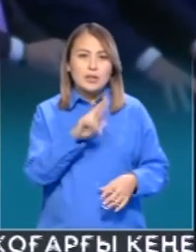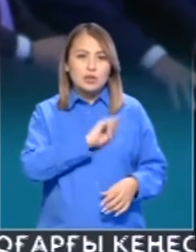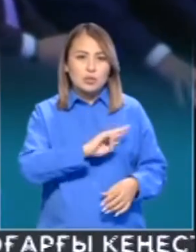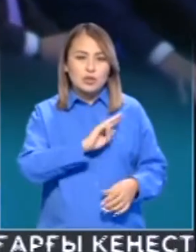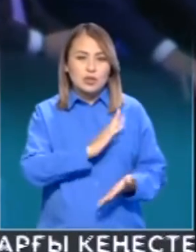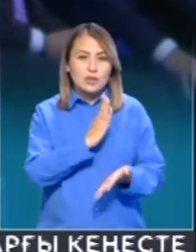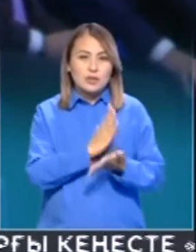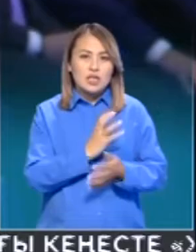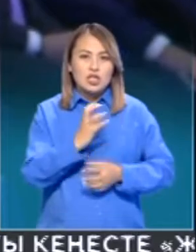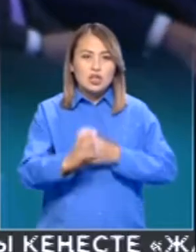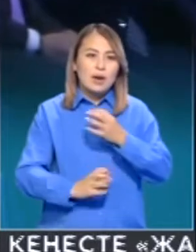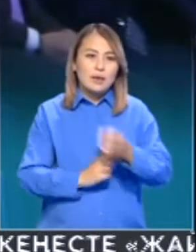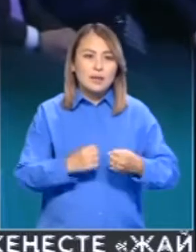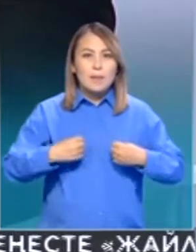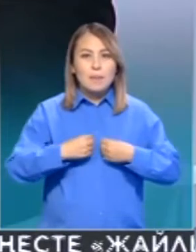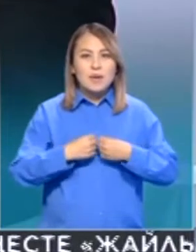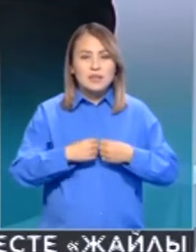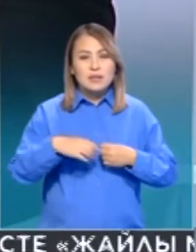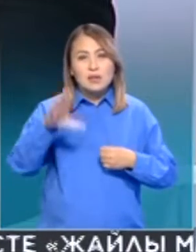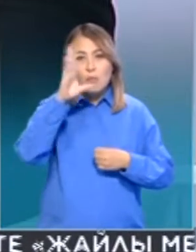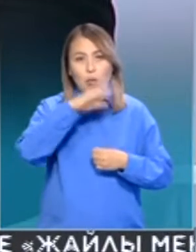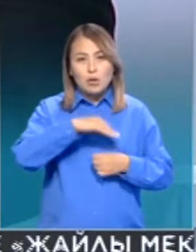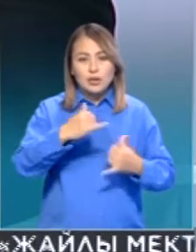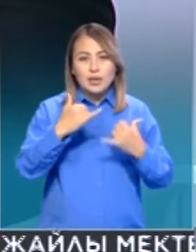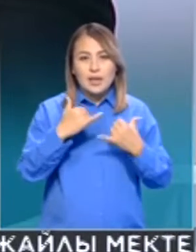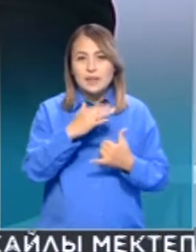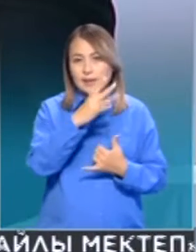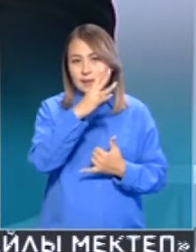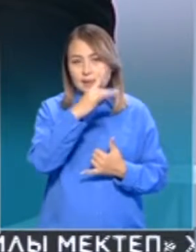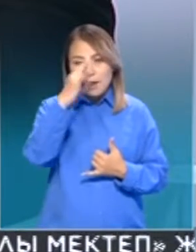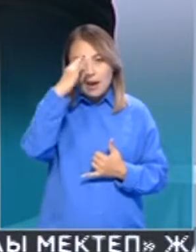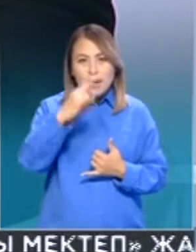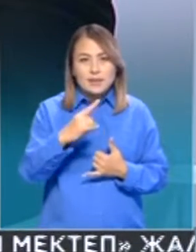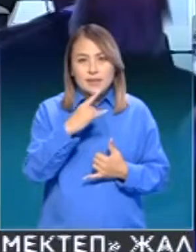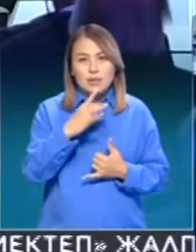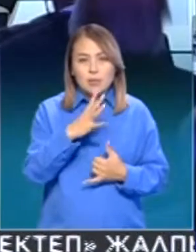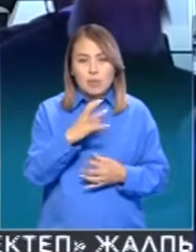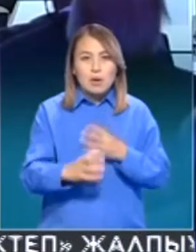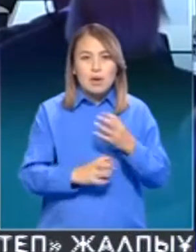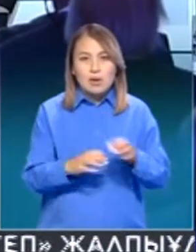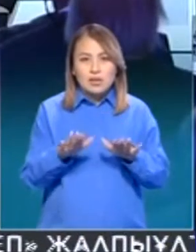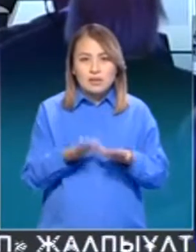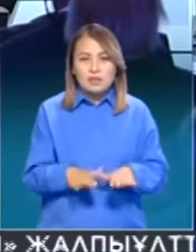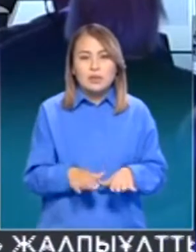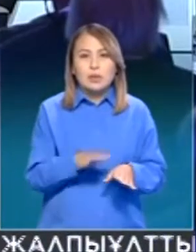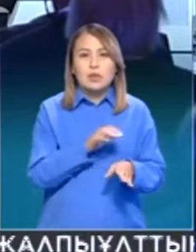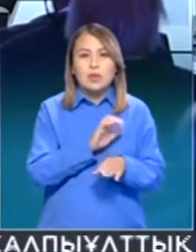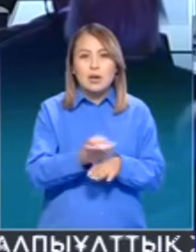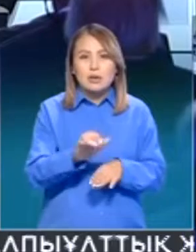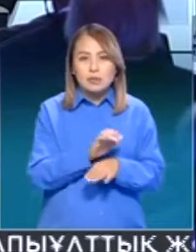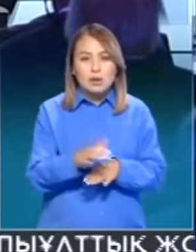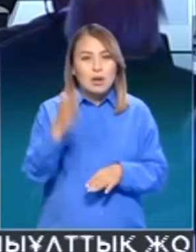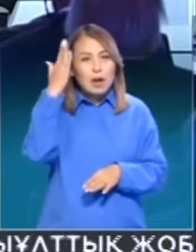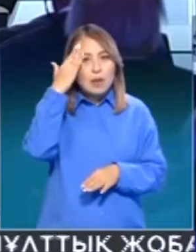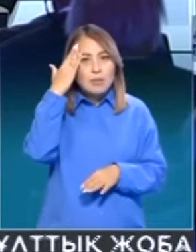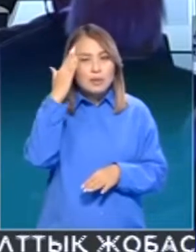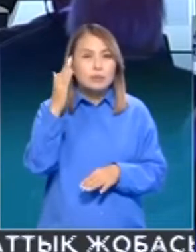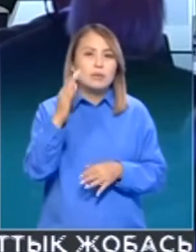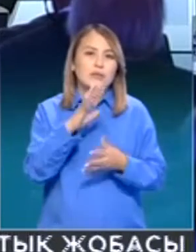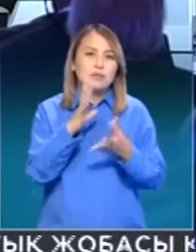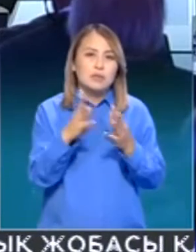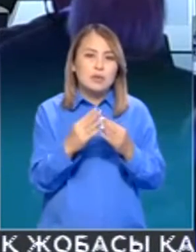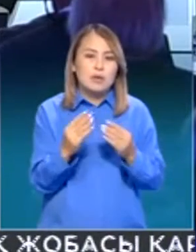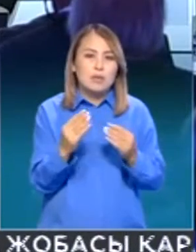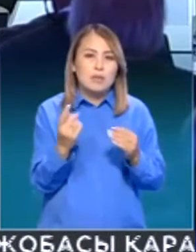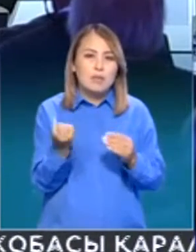және жаһандық деңгейде бәсекеге қабілетті. Қазіргі таңда Қазақстанда да халықаралық деңгейдегі өнімдерді жасауға қабілетті талантты адамдар аз